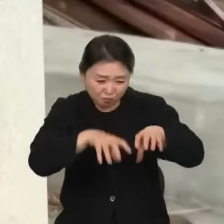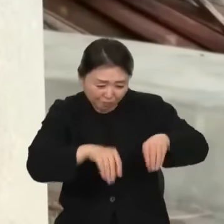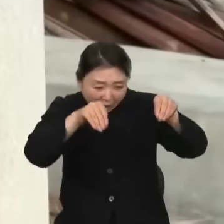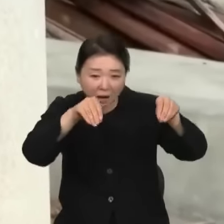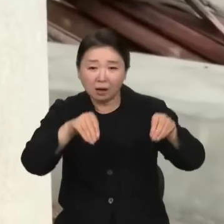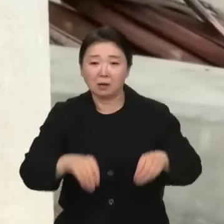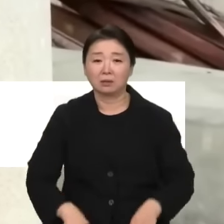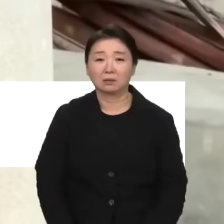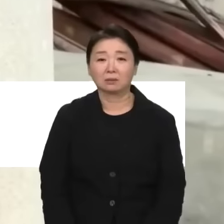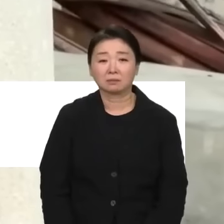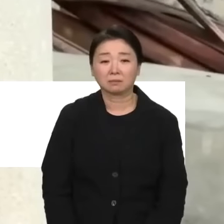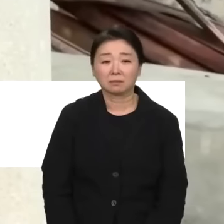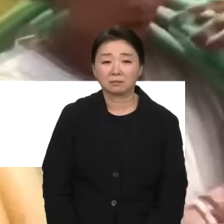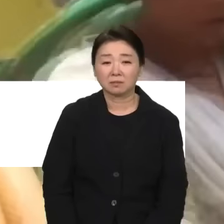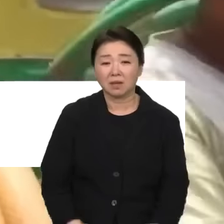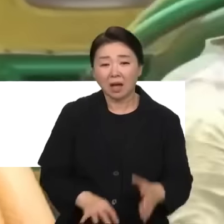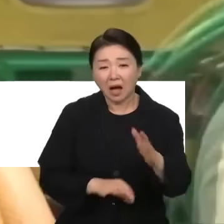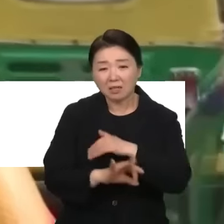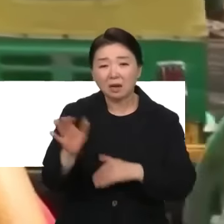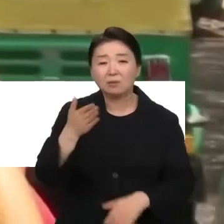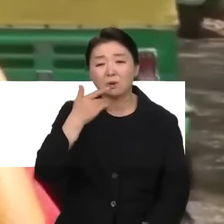말라버렸습니다.